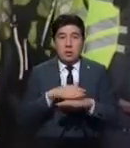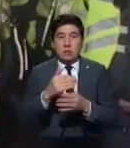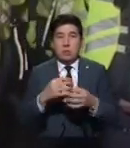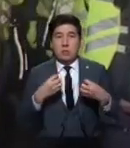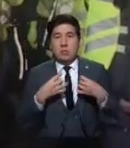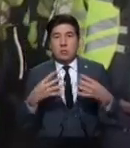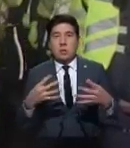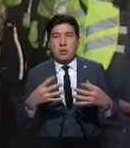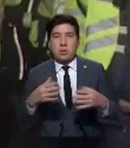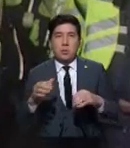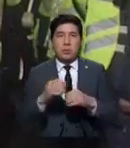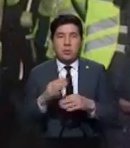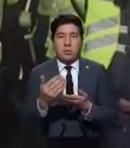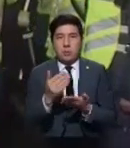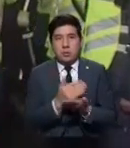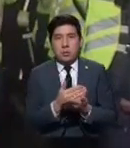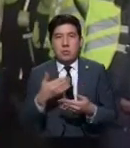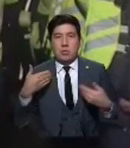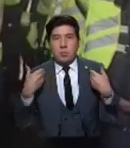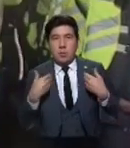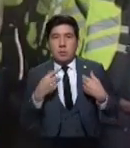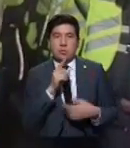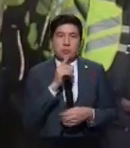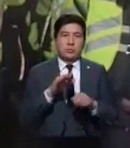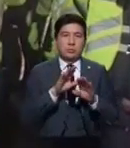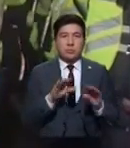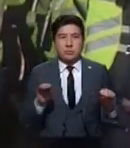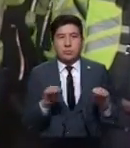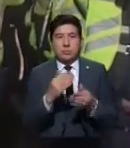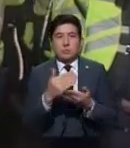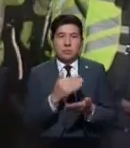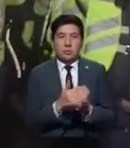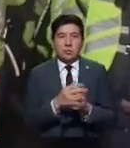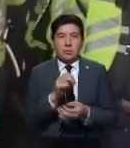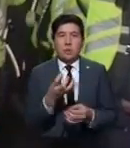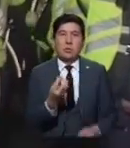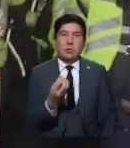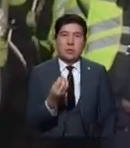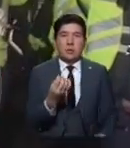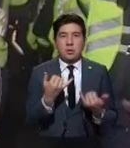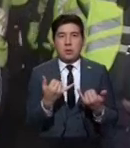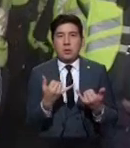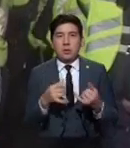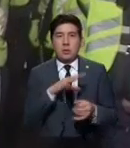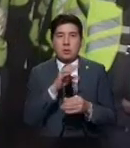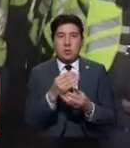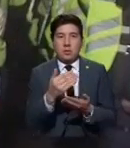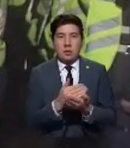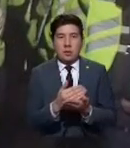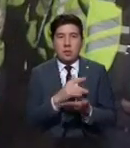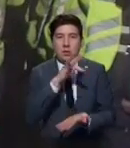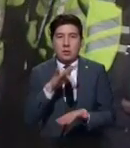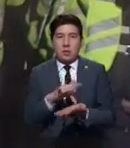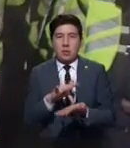демалыс күндері өздерінің уақыттарын тиімді, жақсы, тыныш, бейбіт өткізуге бағытталды. Сонымен қатар қазір қаламызда